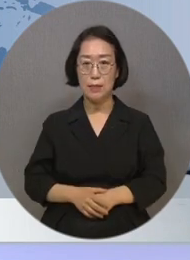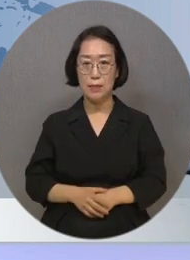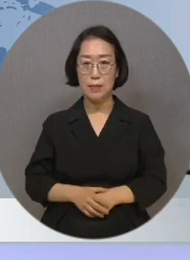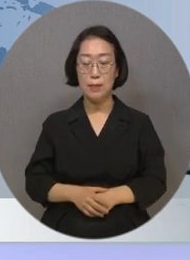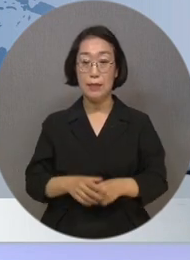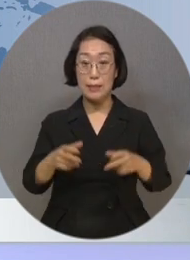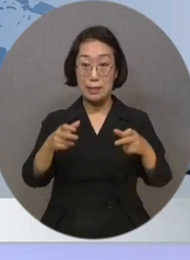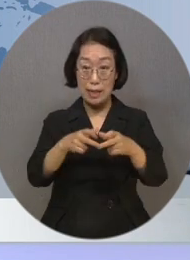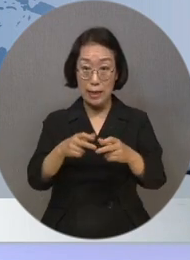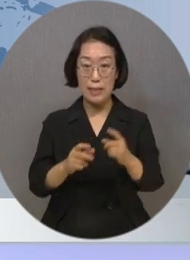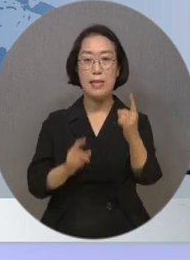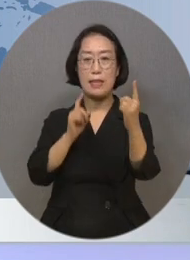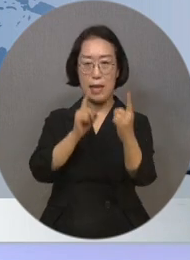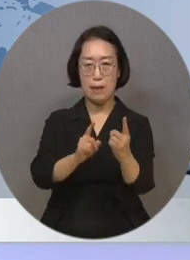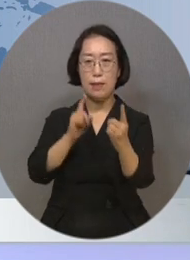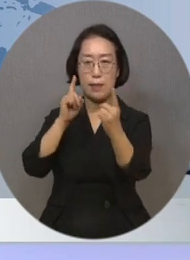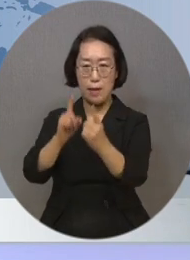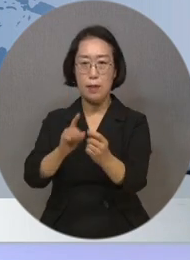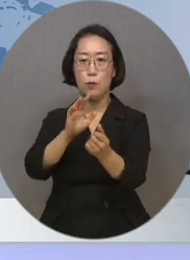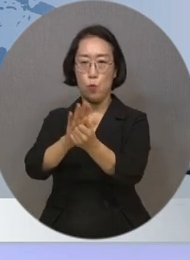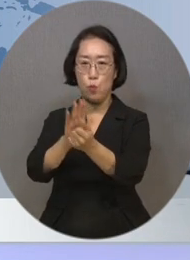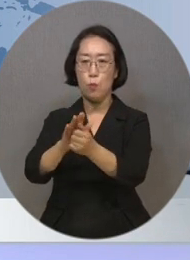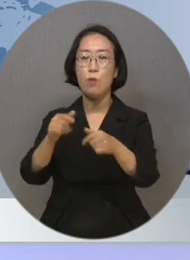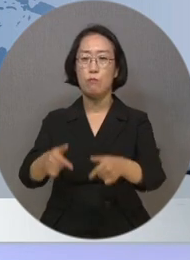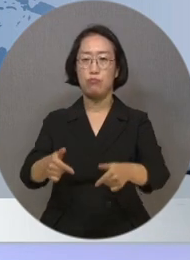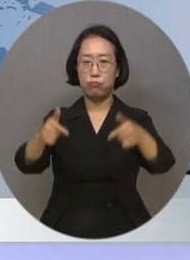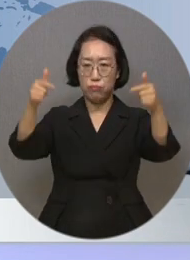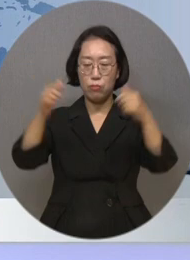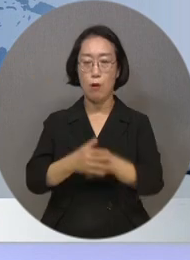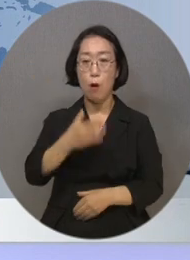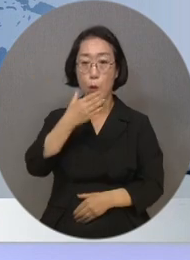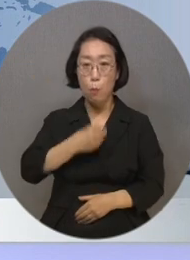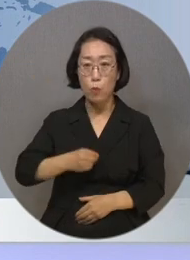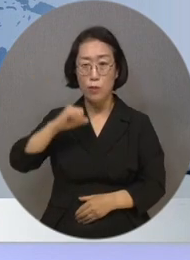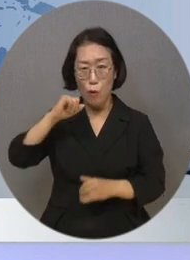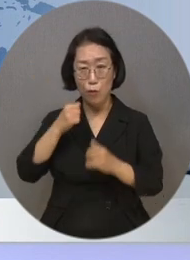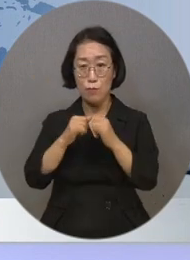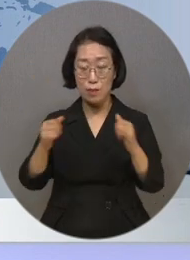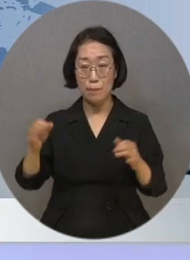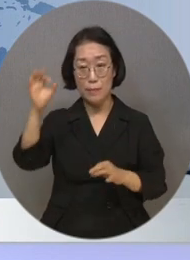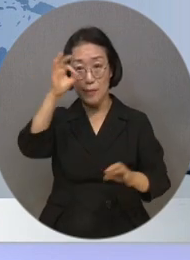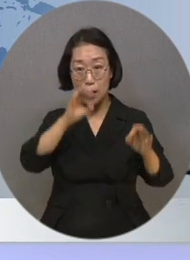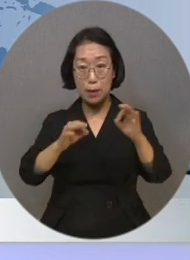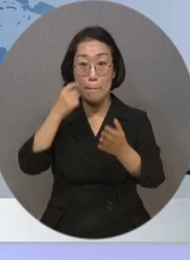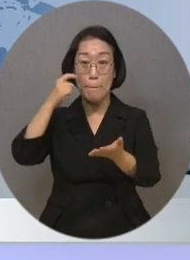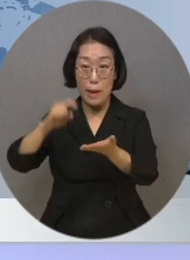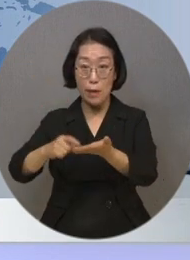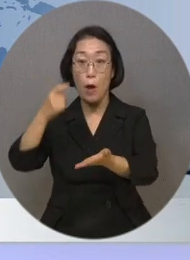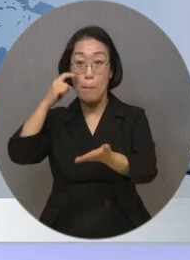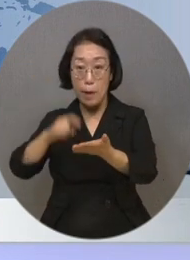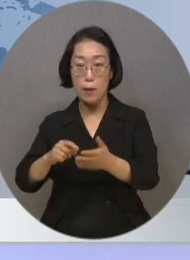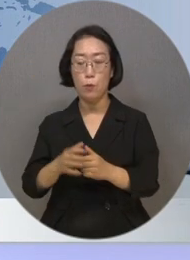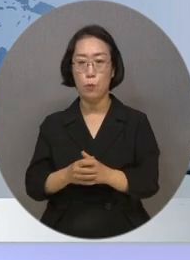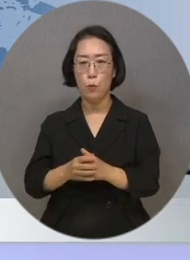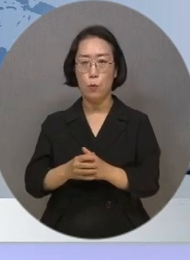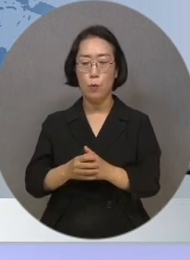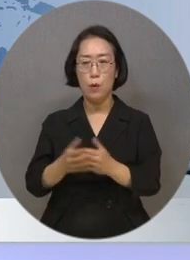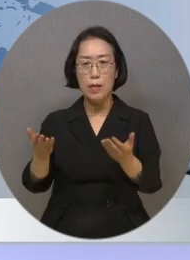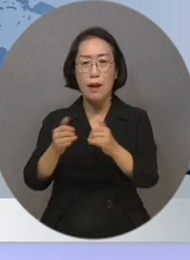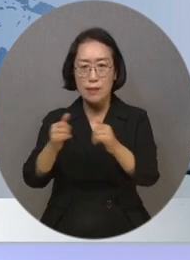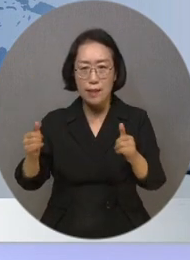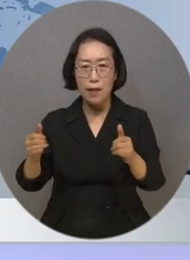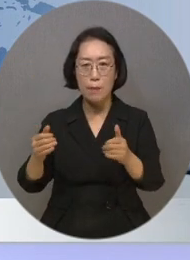돌봄 체계도 확대하겠다고 설명했습니다 한편 복제 소외계층 발굴을 강화하고 사회복지 종사자의